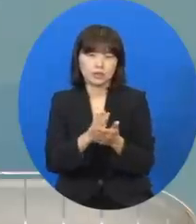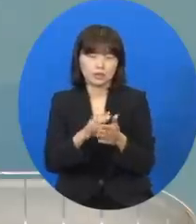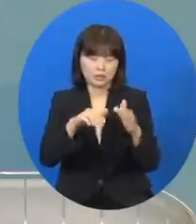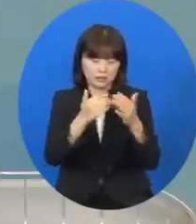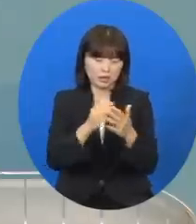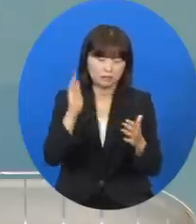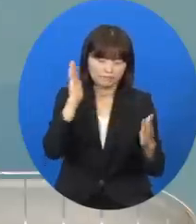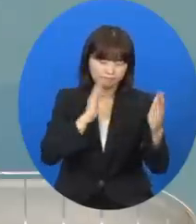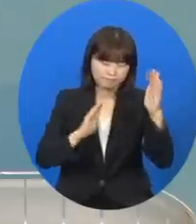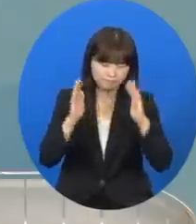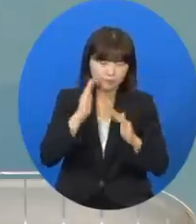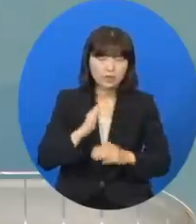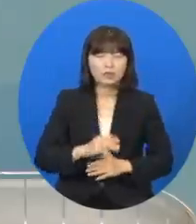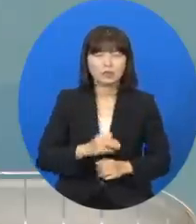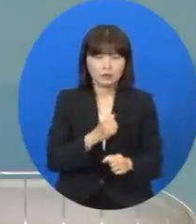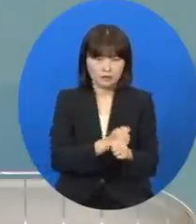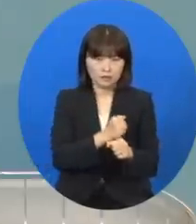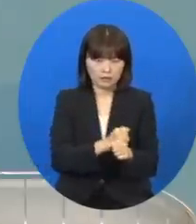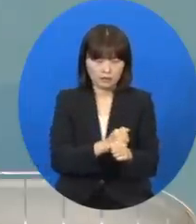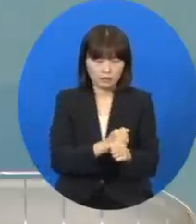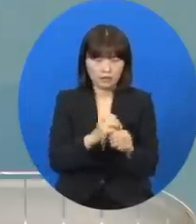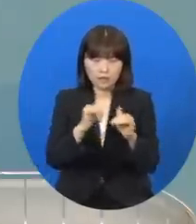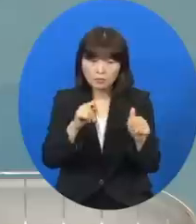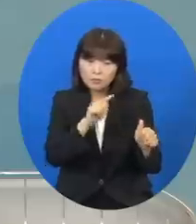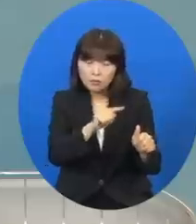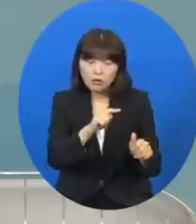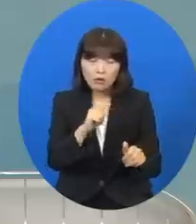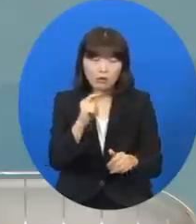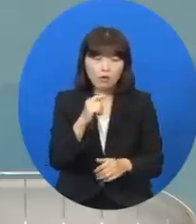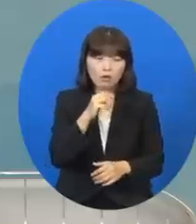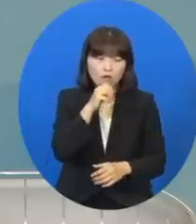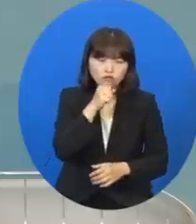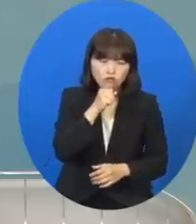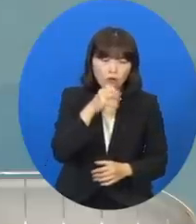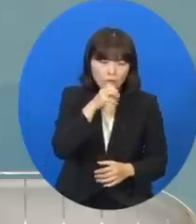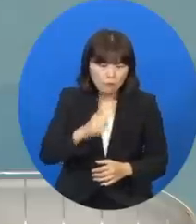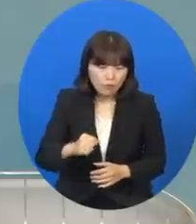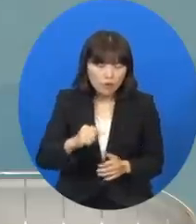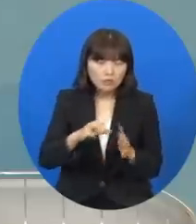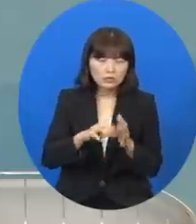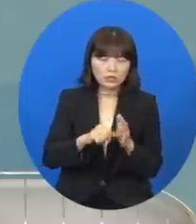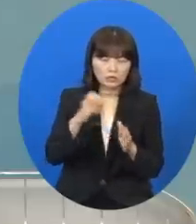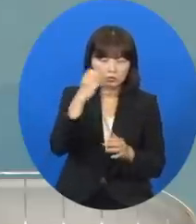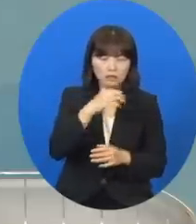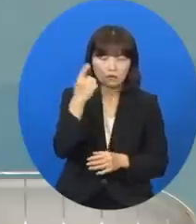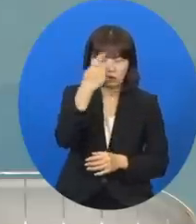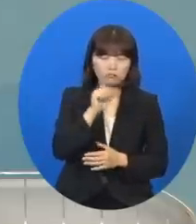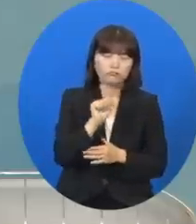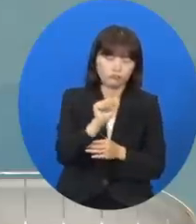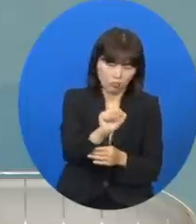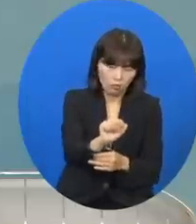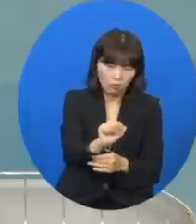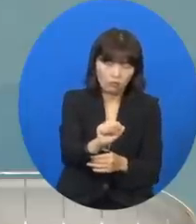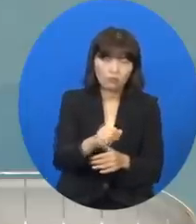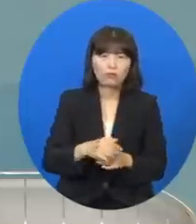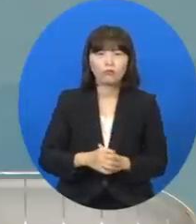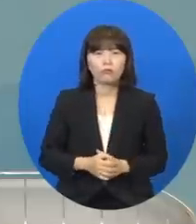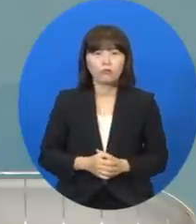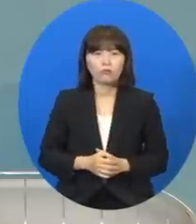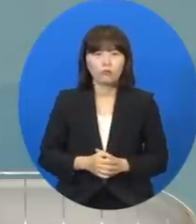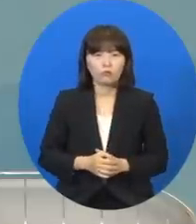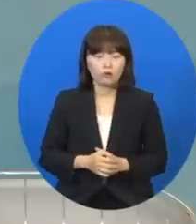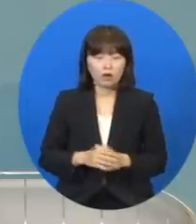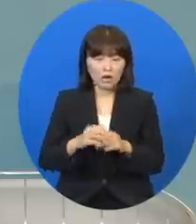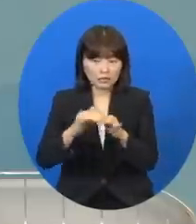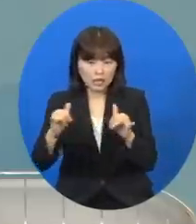맞아. 사람들이 너 수염 뽑을 거야. 그때 너 뺨 들이대. 너 사람들이 너의 얼굴에